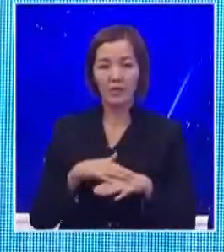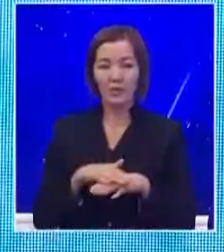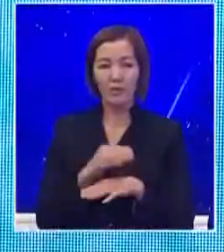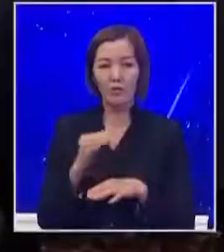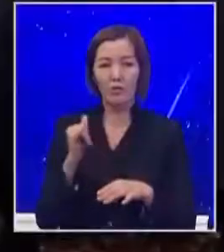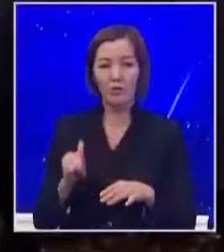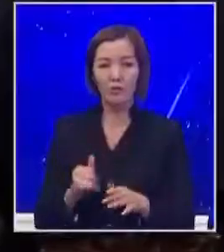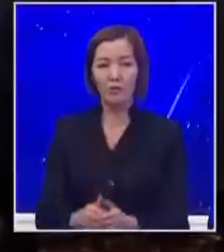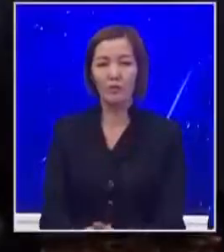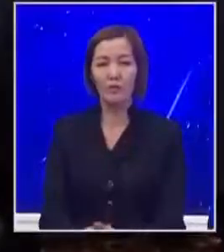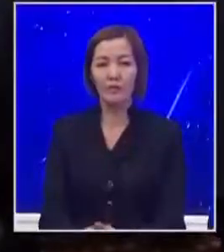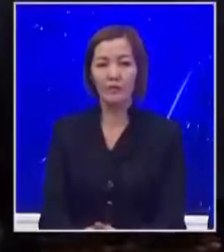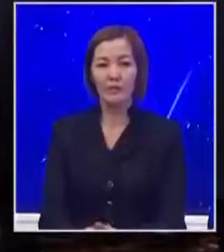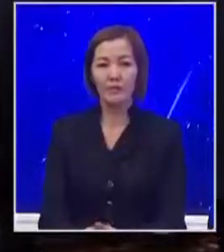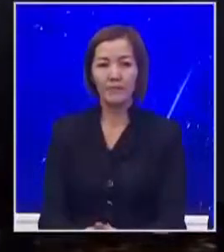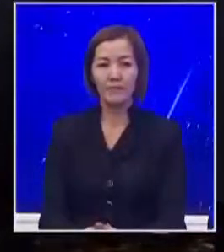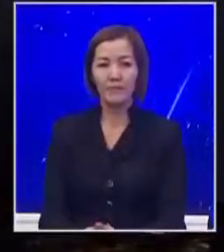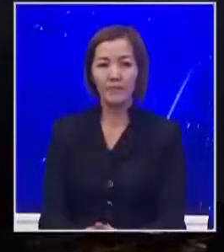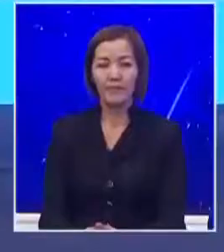ЖТСУ.